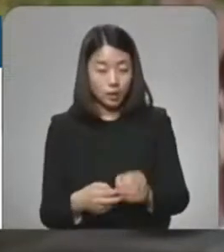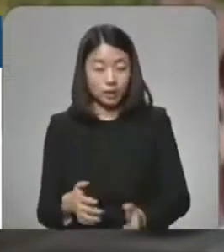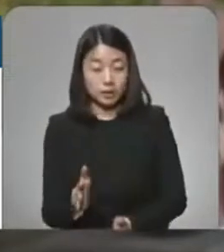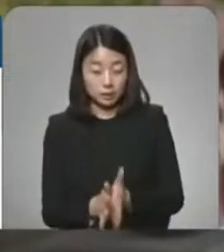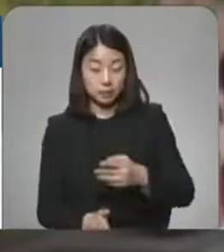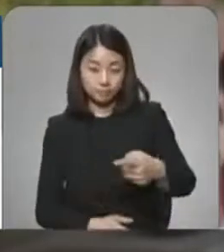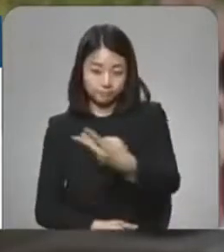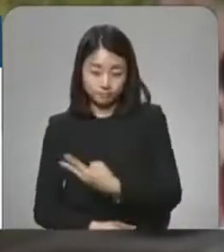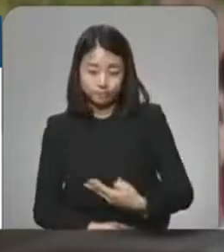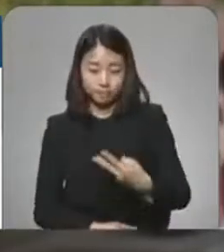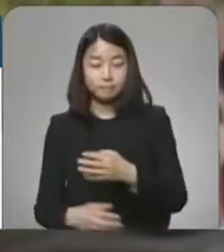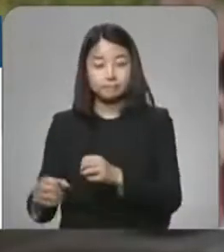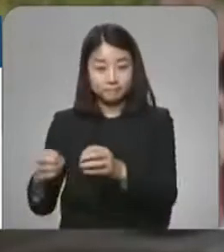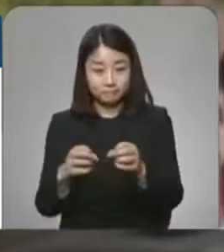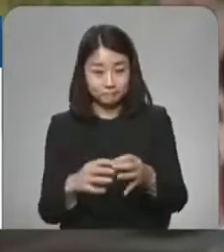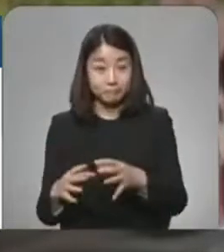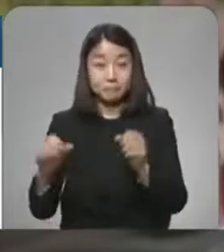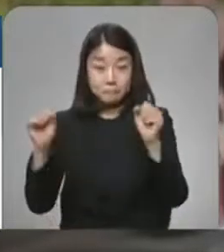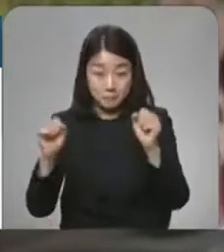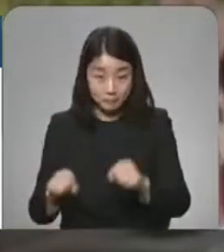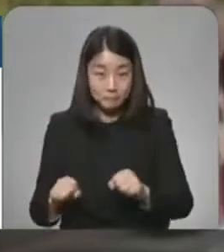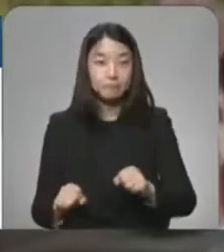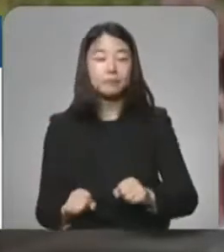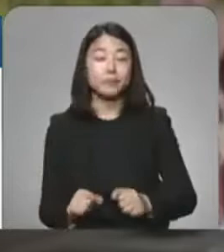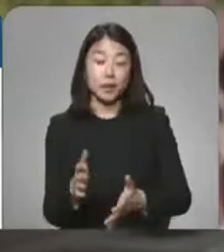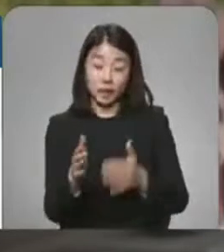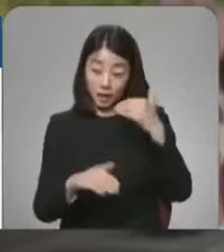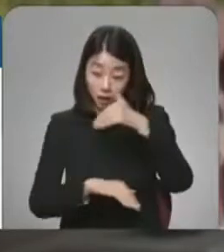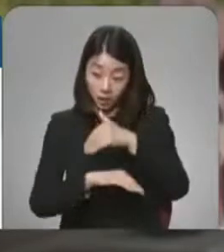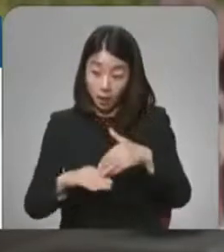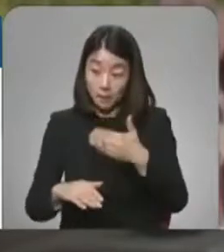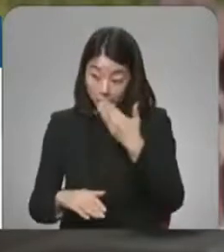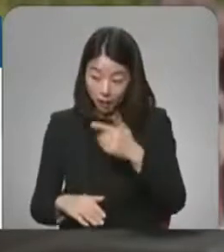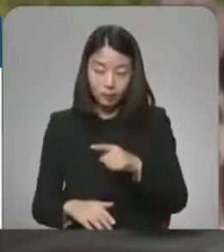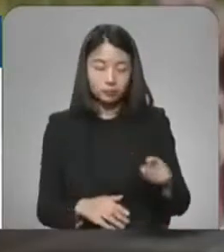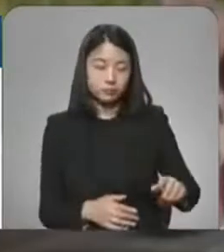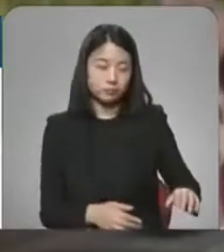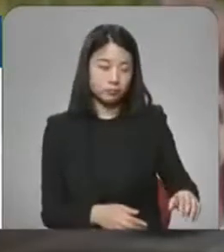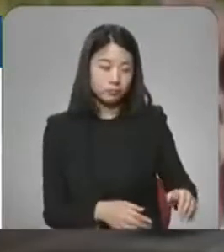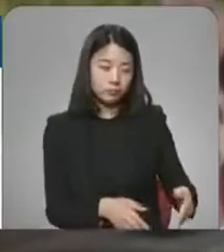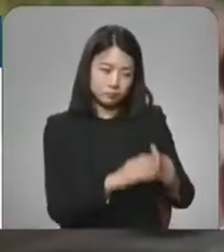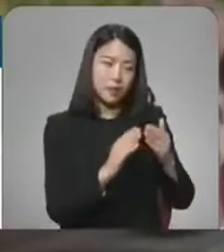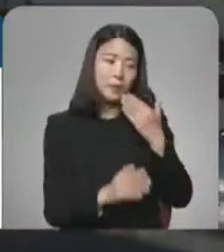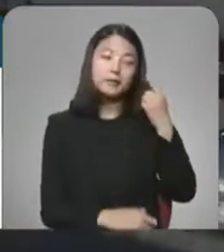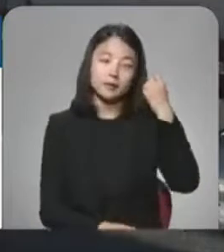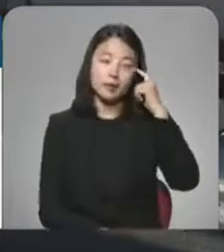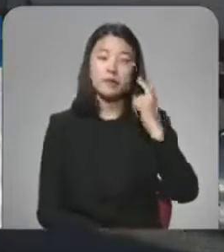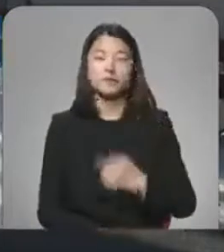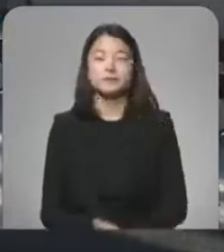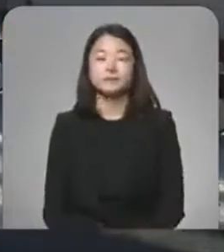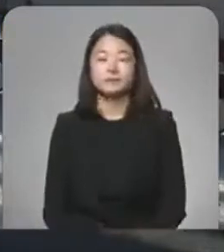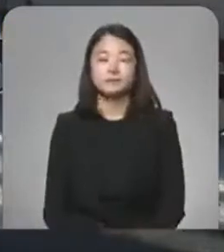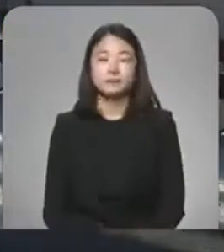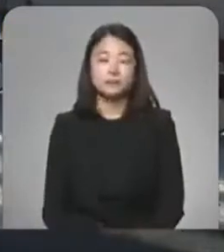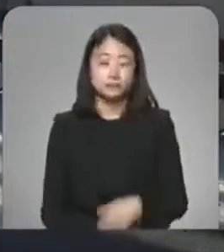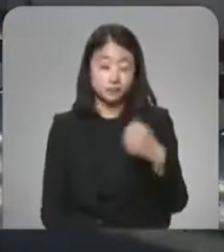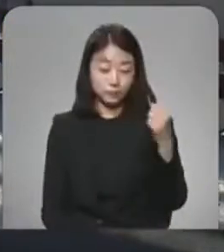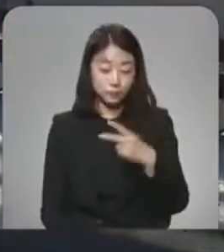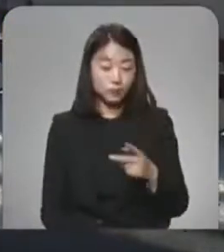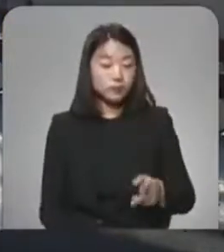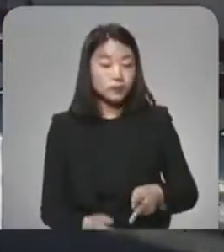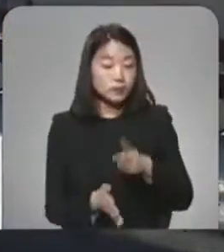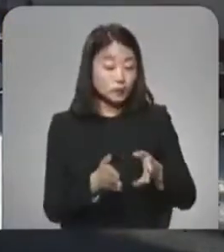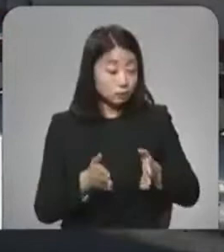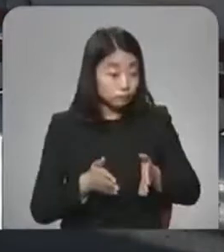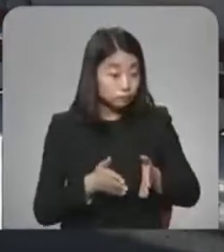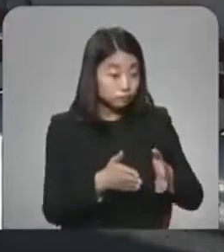서로 협의를 통해서 만족할 만한 계획이 쓴다면은 지금이라도 사업을 추진할 수 있다고 생각이 되어집니다. 철도망 확충에 대비하는